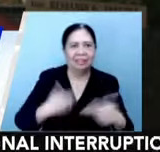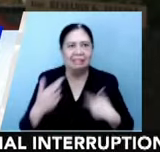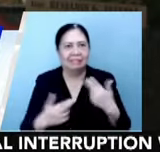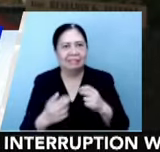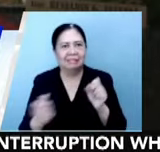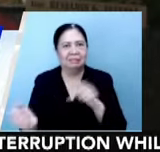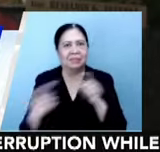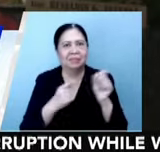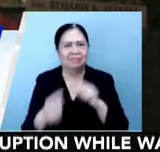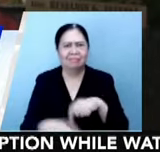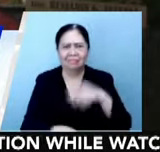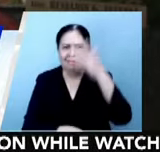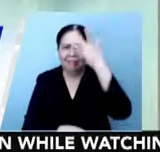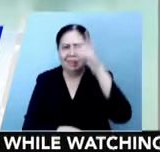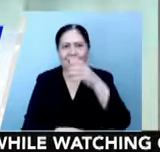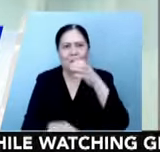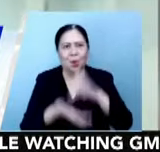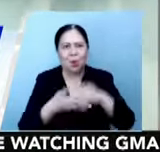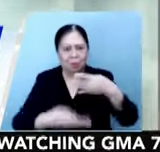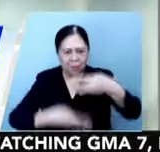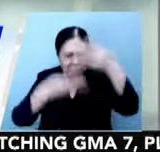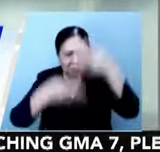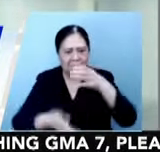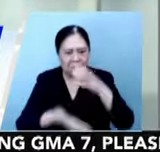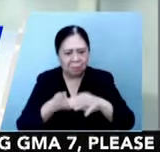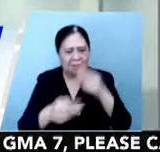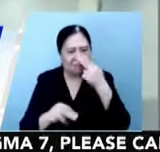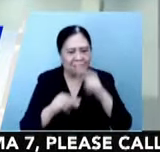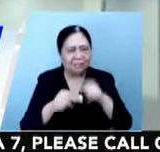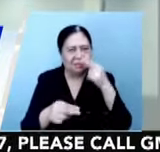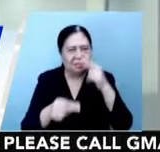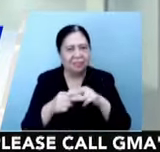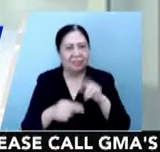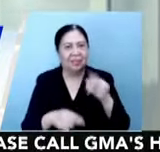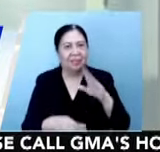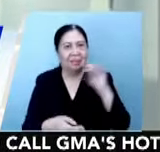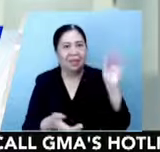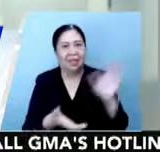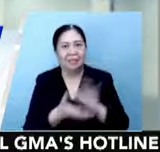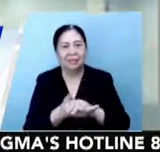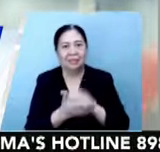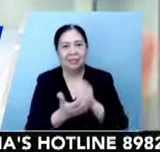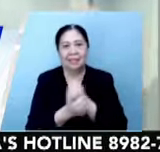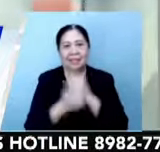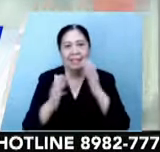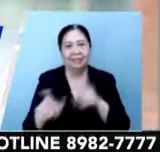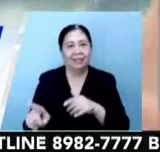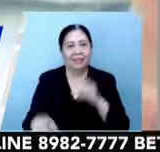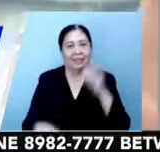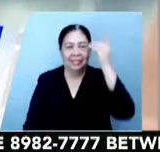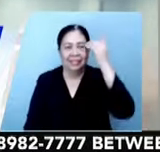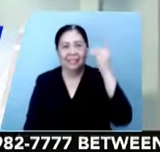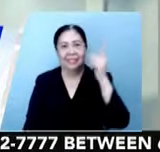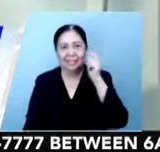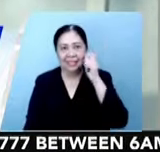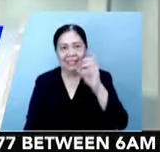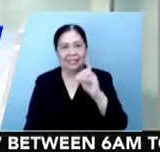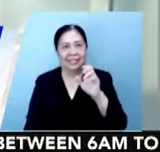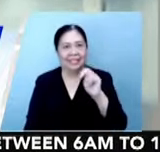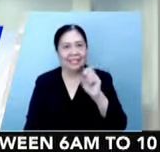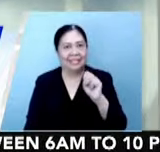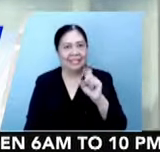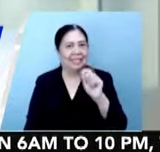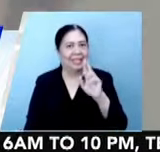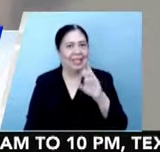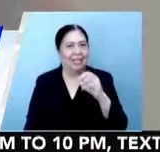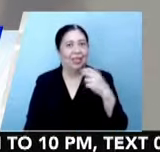clever nung mga comments ng iba, ay nakakatuwa. Ang kanyang My Husband's Lover co-star na si Dennis Trillo, may nakakatawang